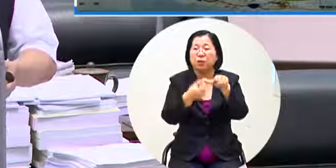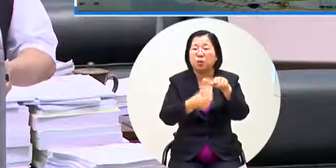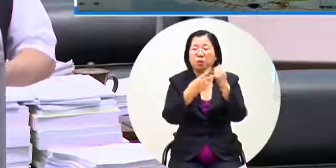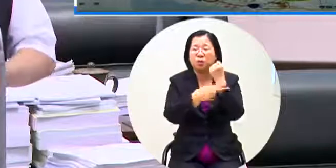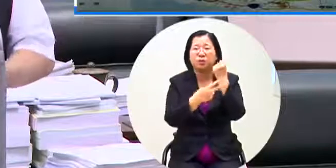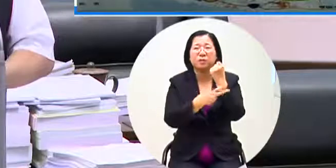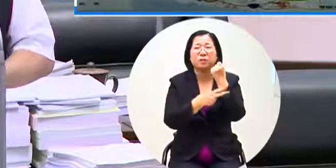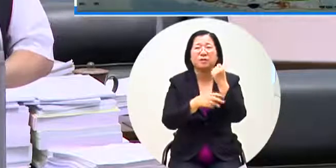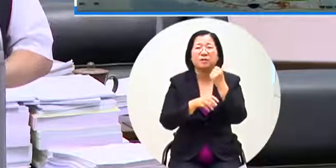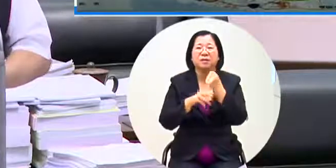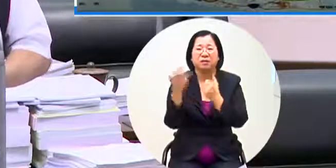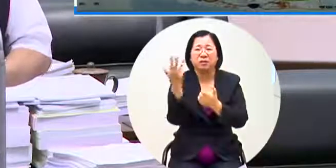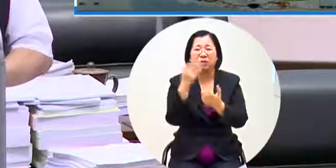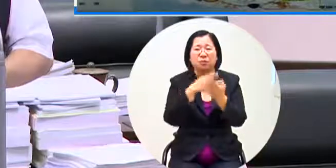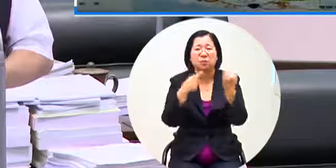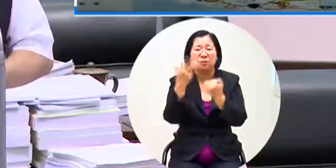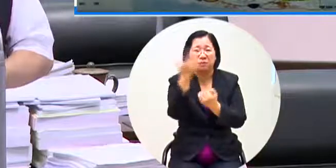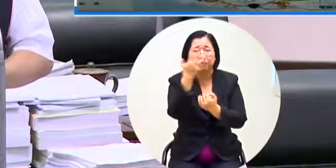驶去，差不多